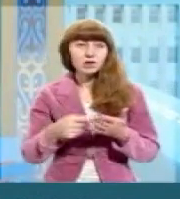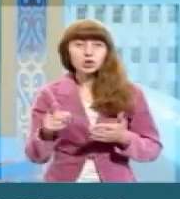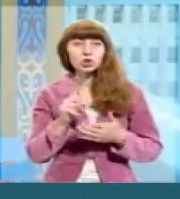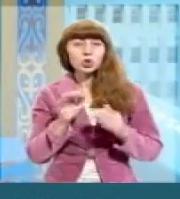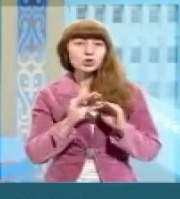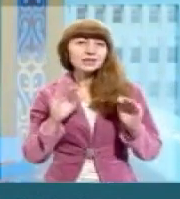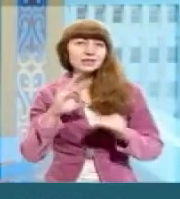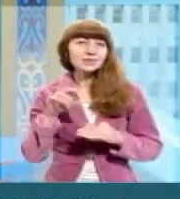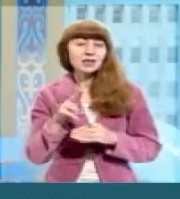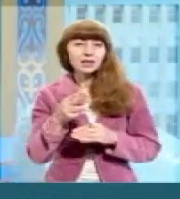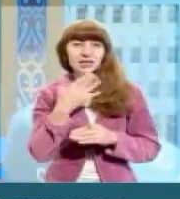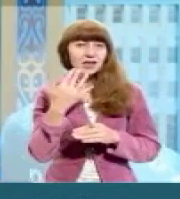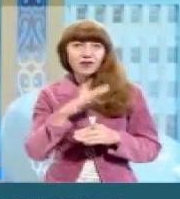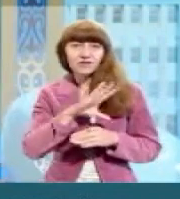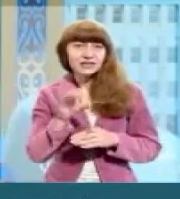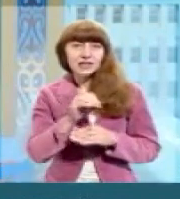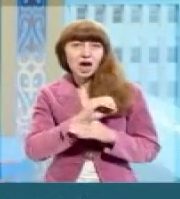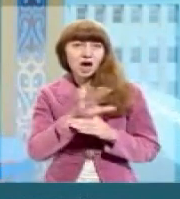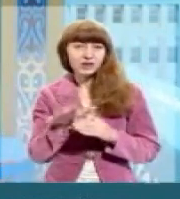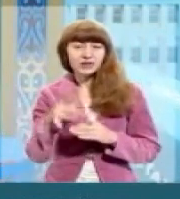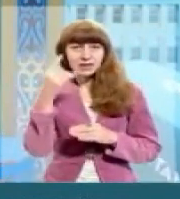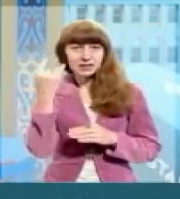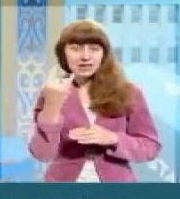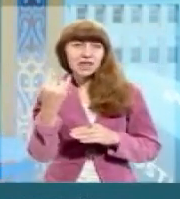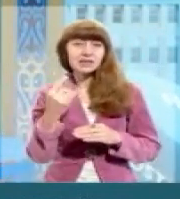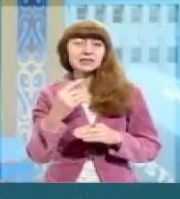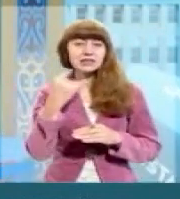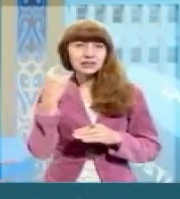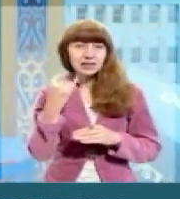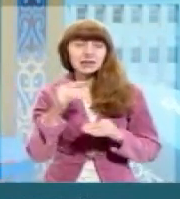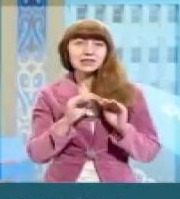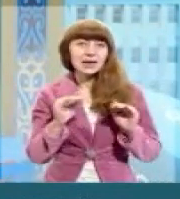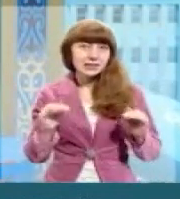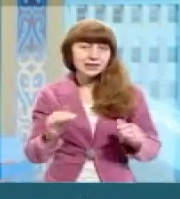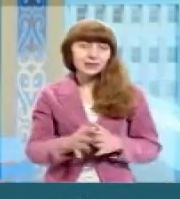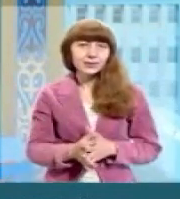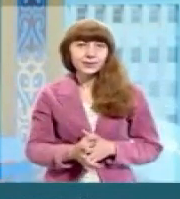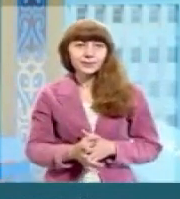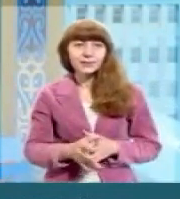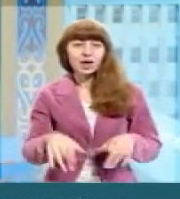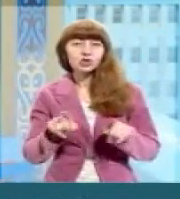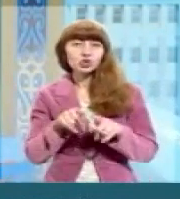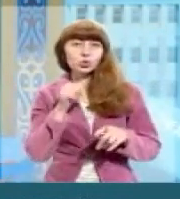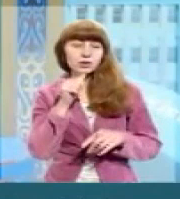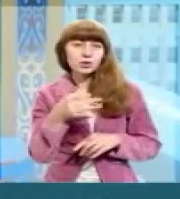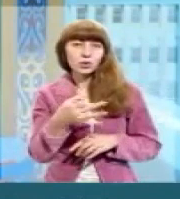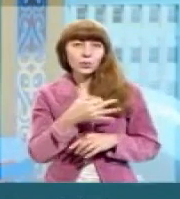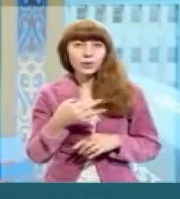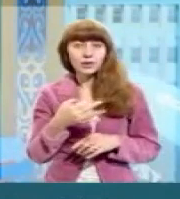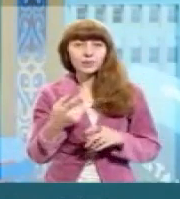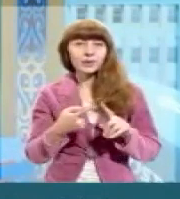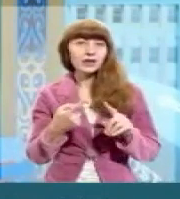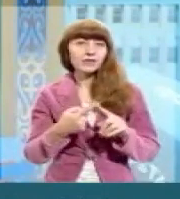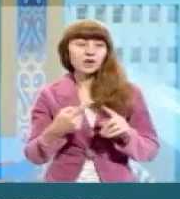дошкольным образованием не все охвачены казахстанские дети. Конечно же, хотел бы отметить то, что Кустанайская область практически всегда находится в